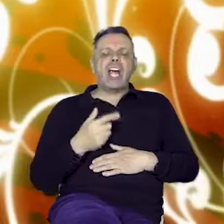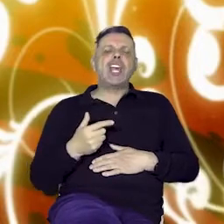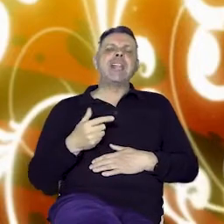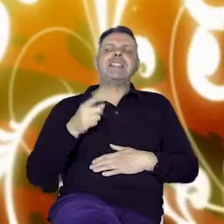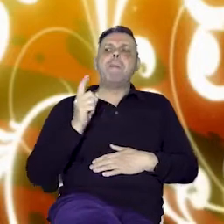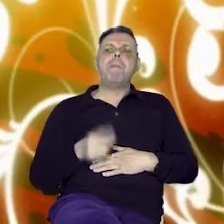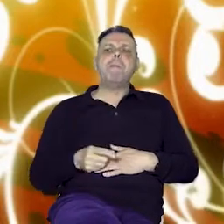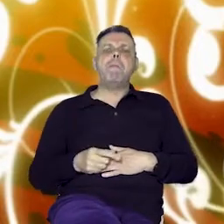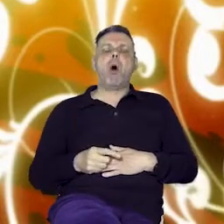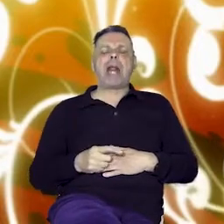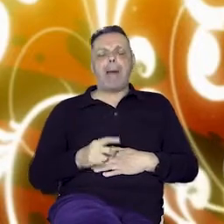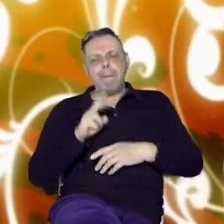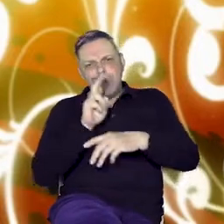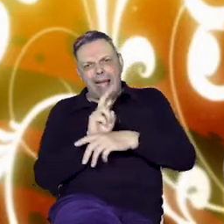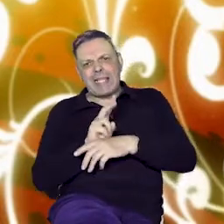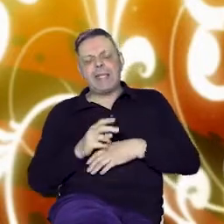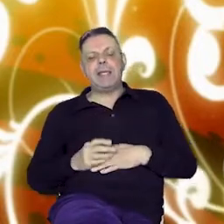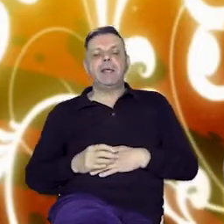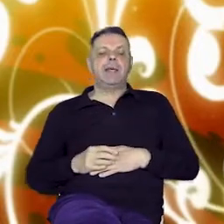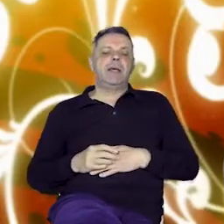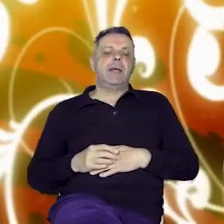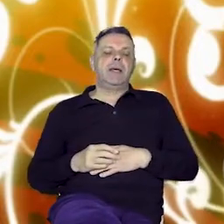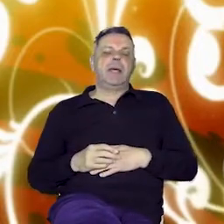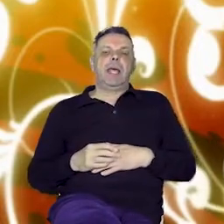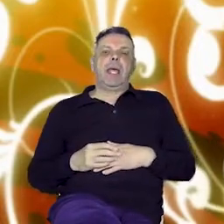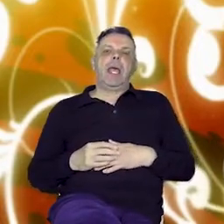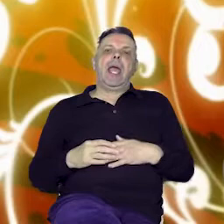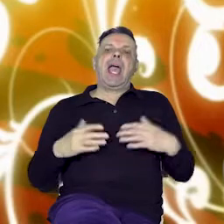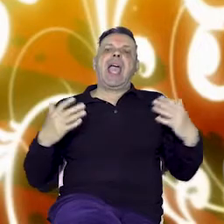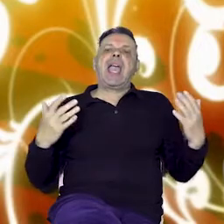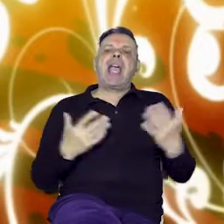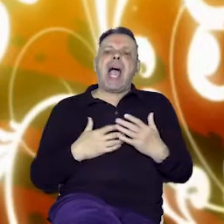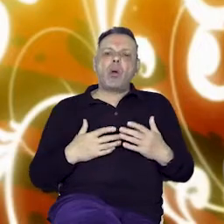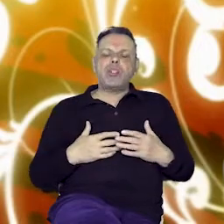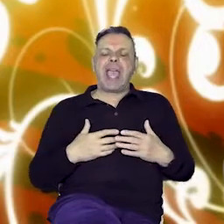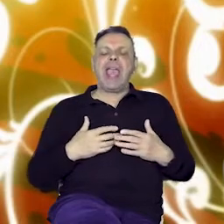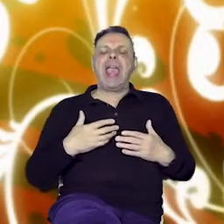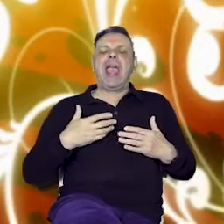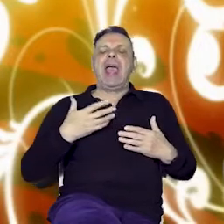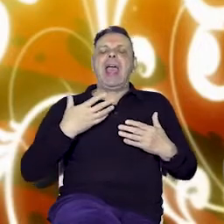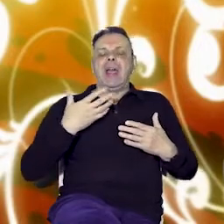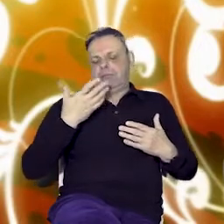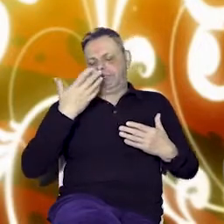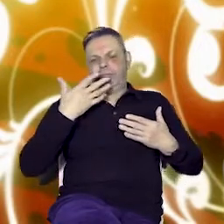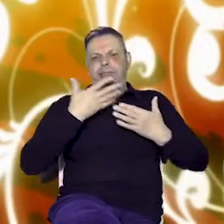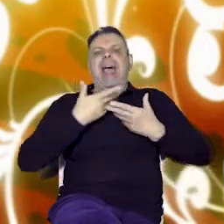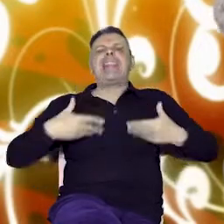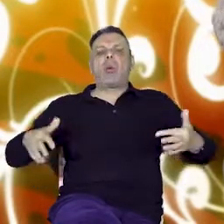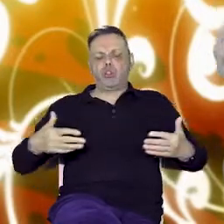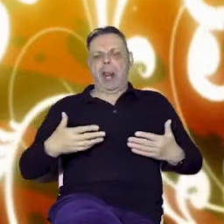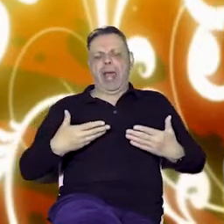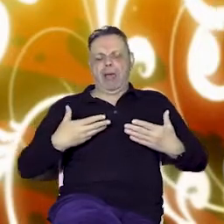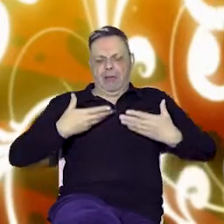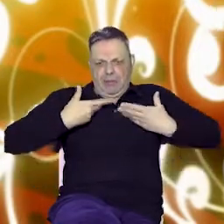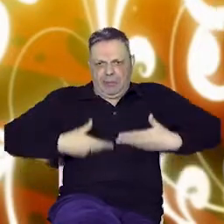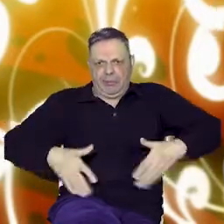jako pozornost svratiti na način kako se izmokrava tekućina. To ste već spomenuli, to smo